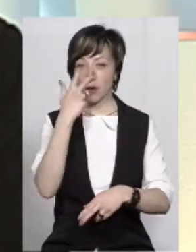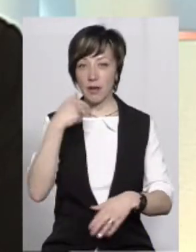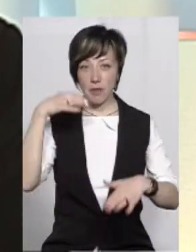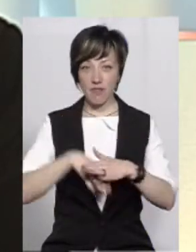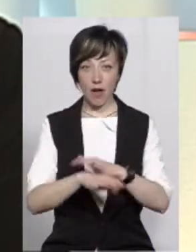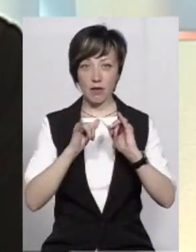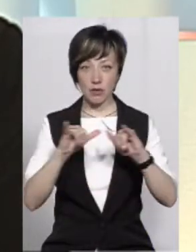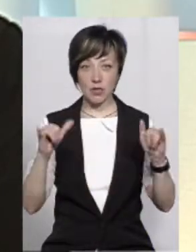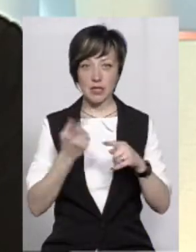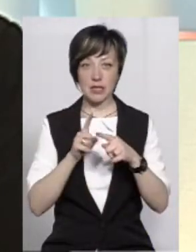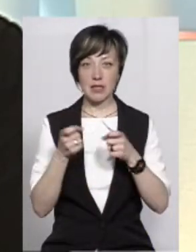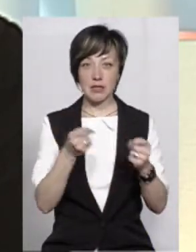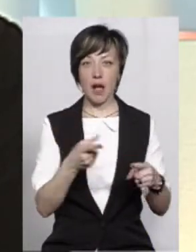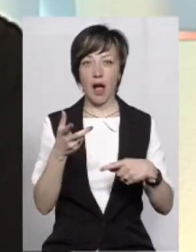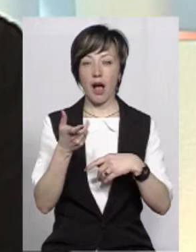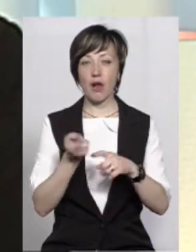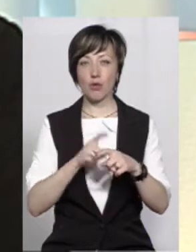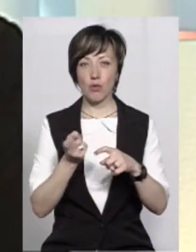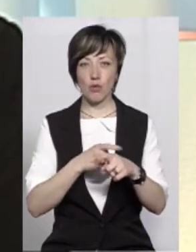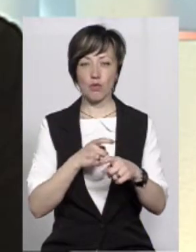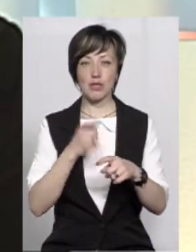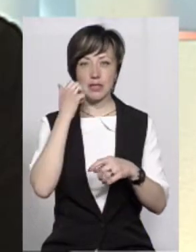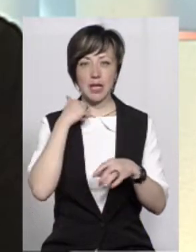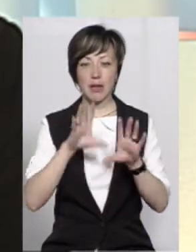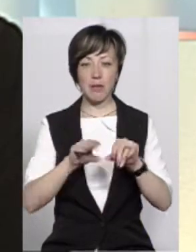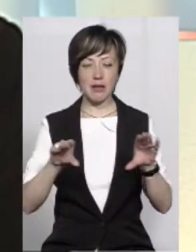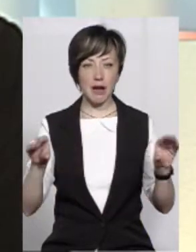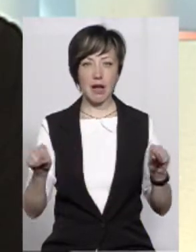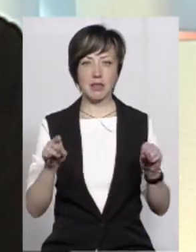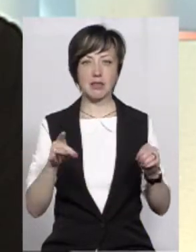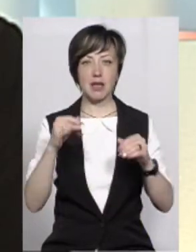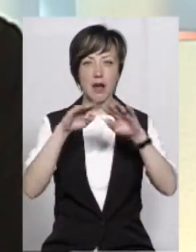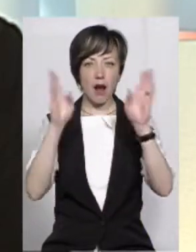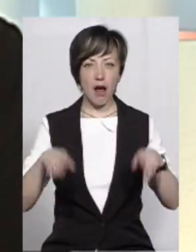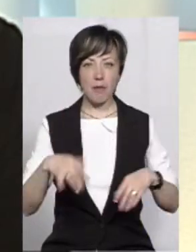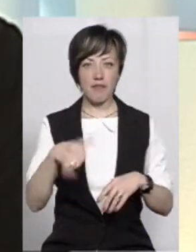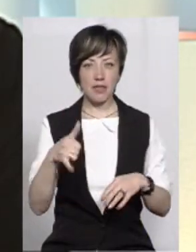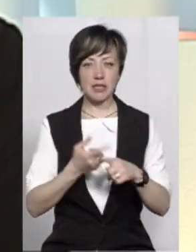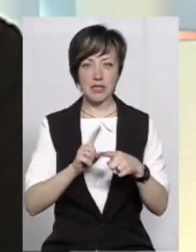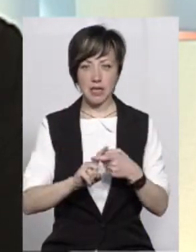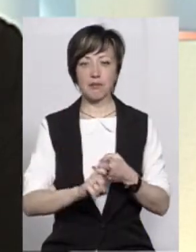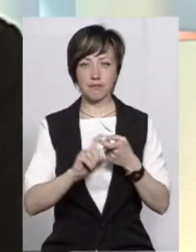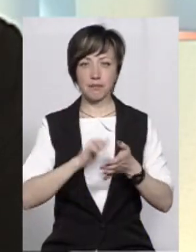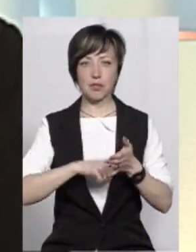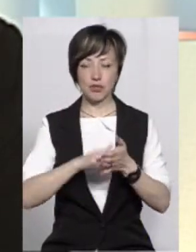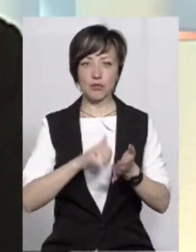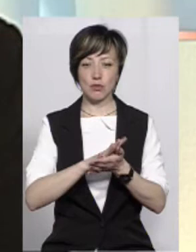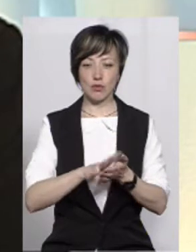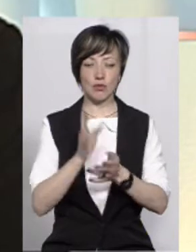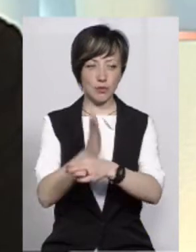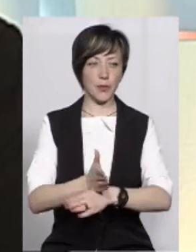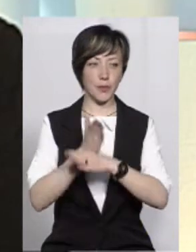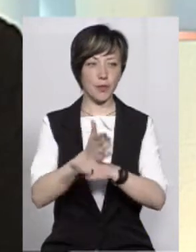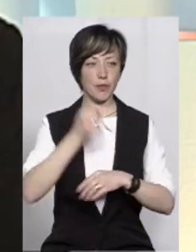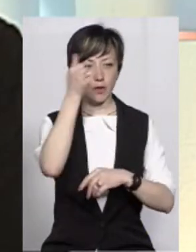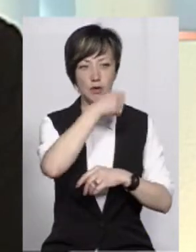в підвал заносити картоплю, привикли заносити старі матраси, якісь там рами, якісь відра. Оце все, оцей мусор, він там стоїть, як то